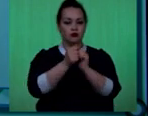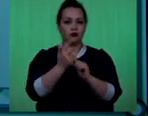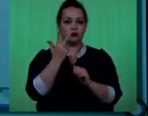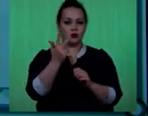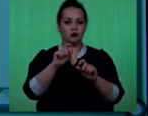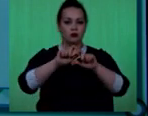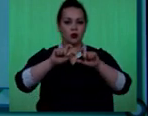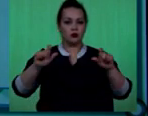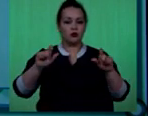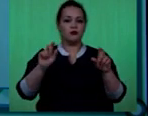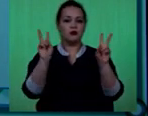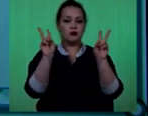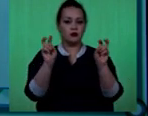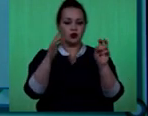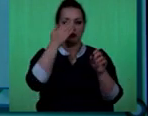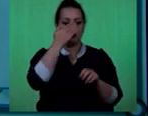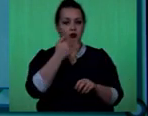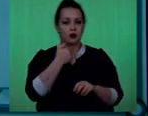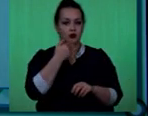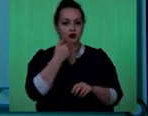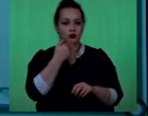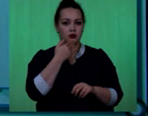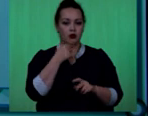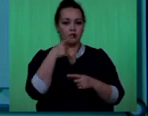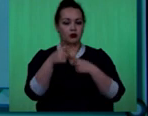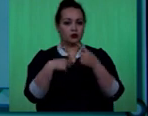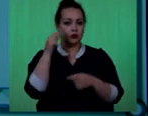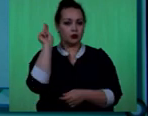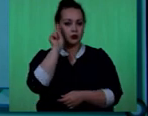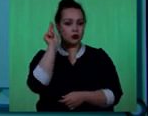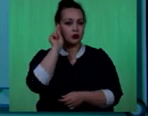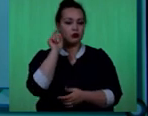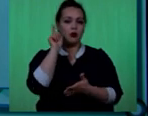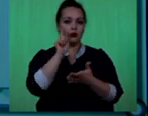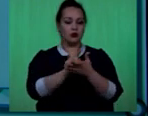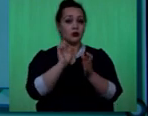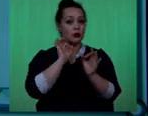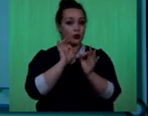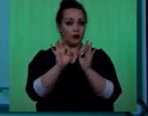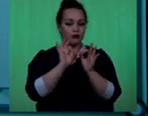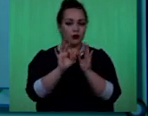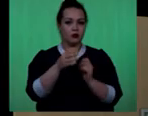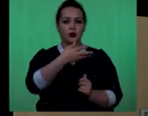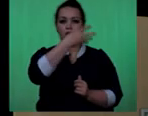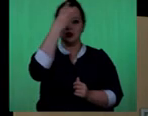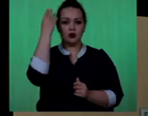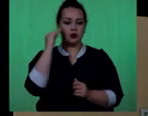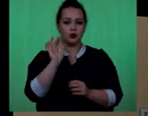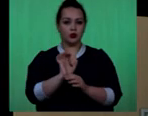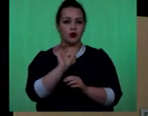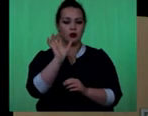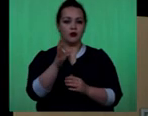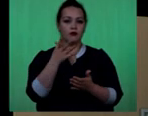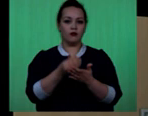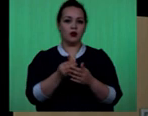пословицы на тему лето а на следующий урок мы обязательно проверим не забудьте пожалуйста отправить